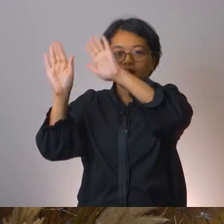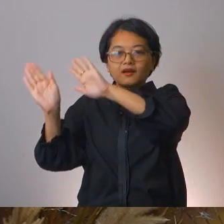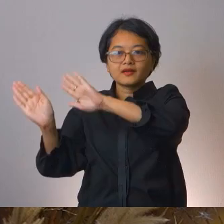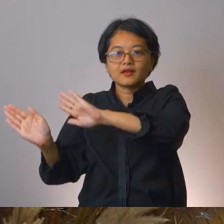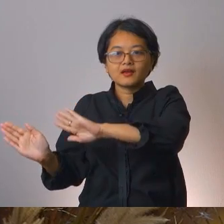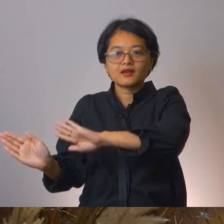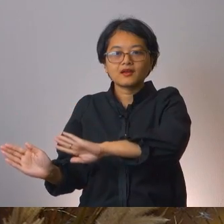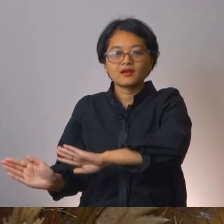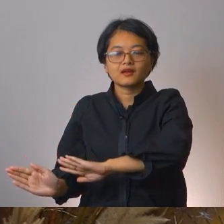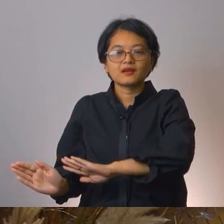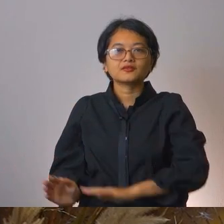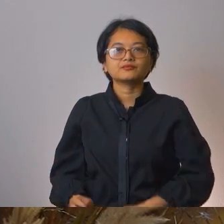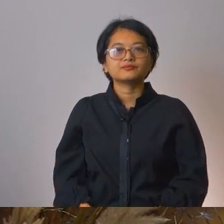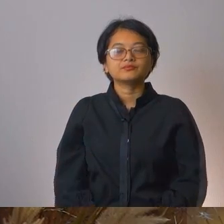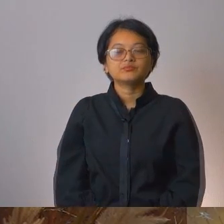Hosiana.